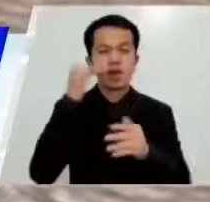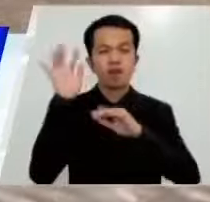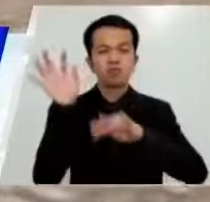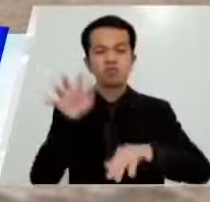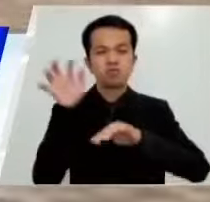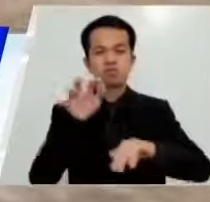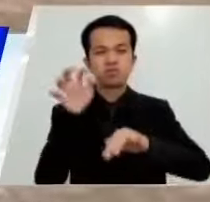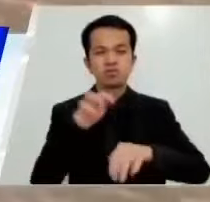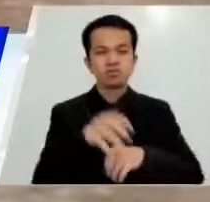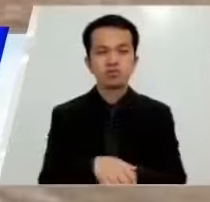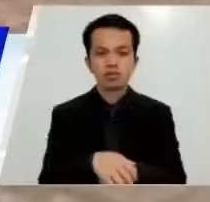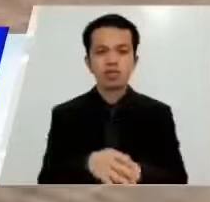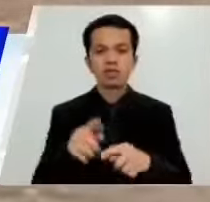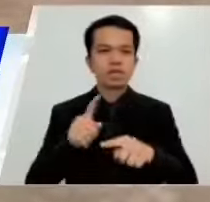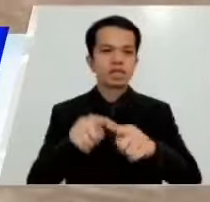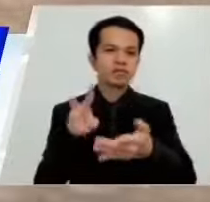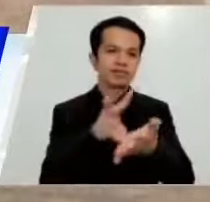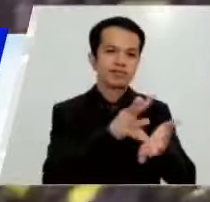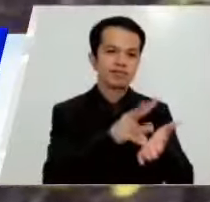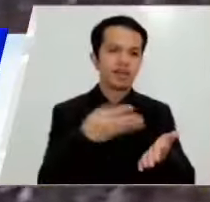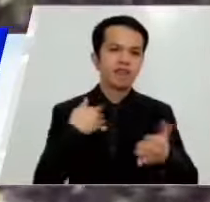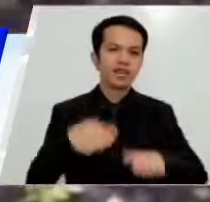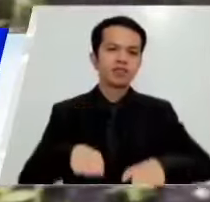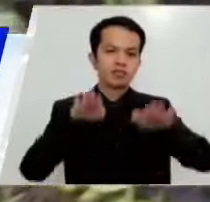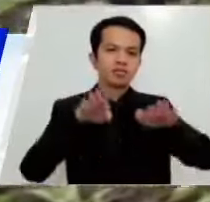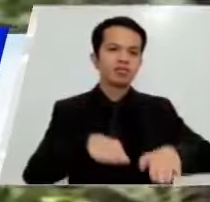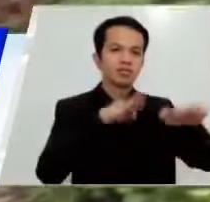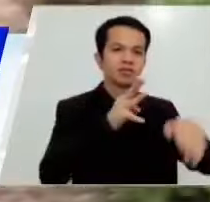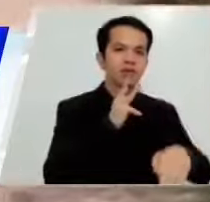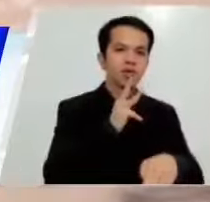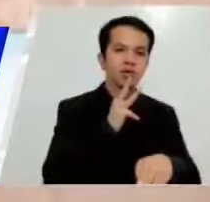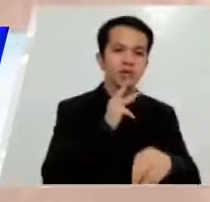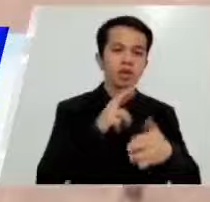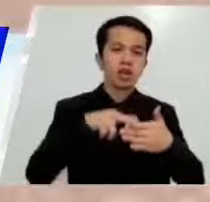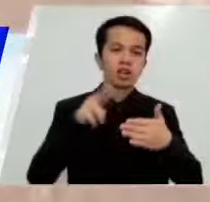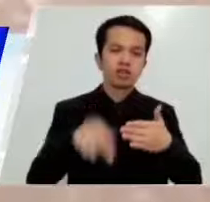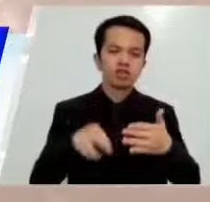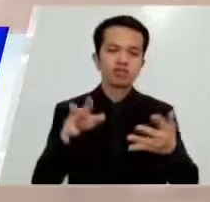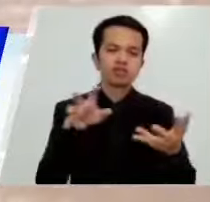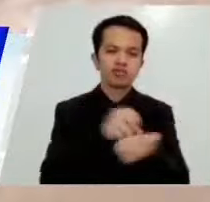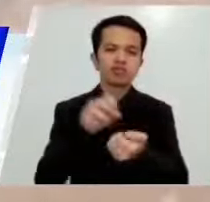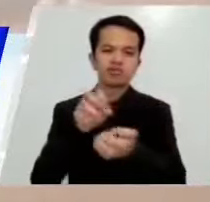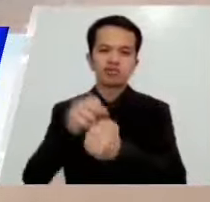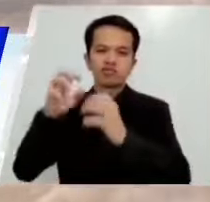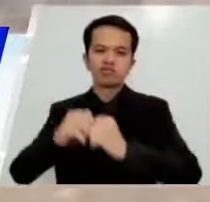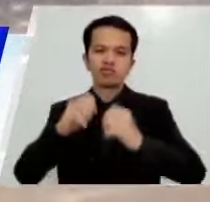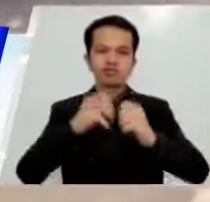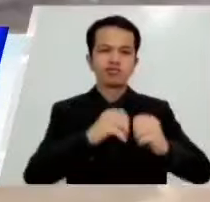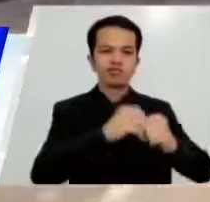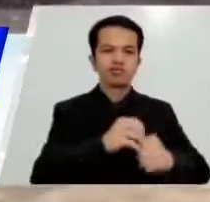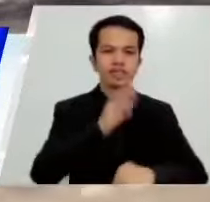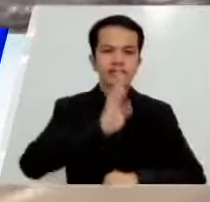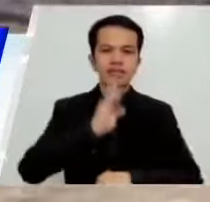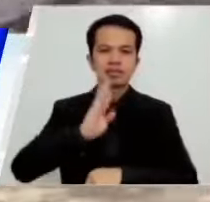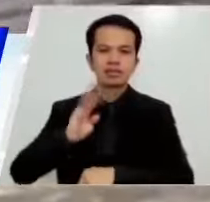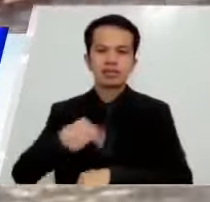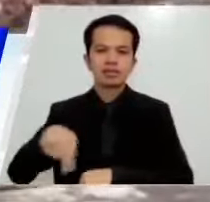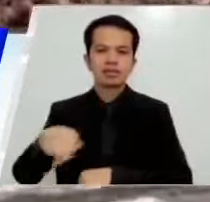sa iba't ibang lugar at nag-iwan ng malawak na pinsala. Tinatawag nitong atmospheric river